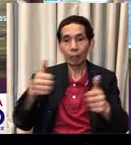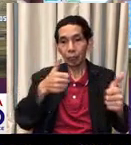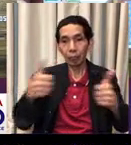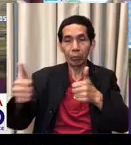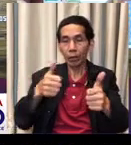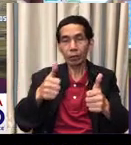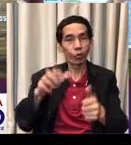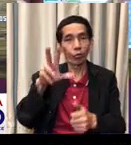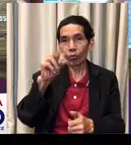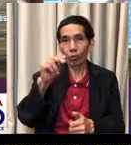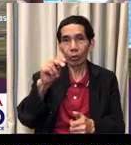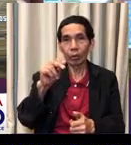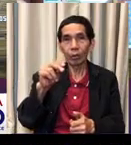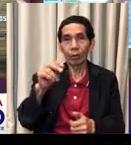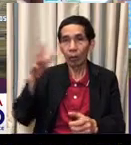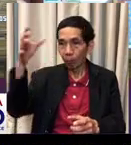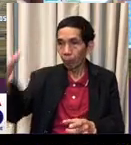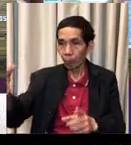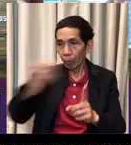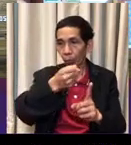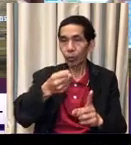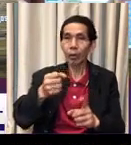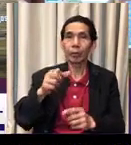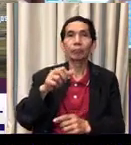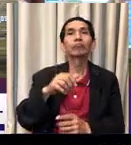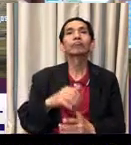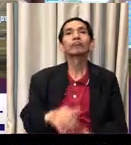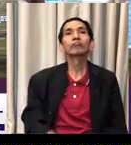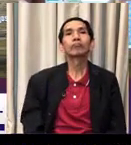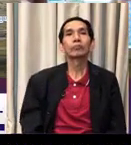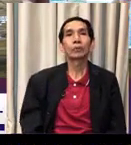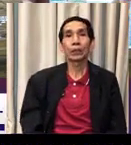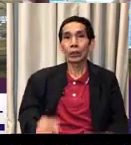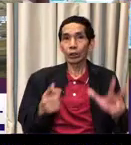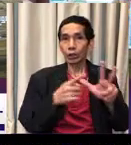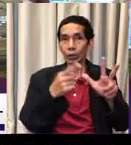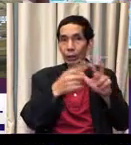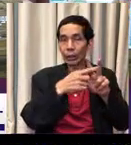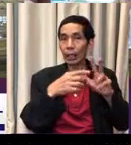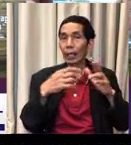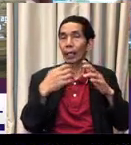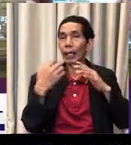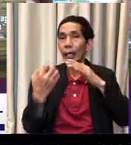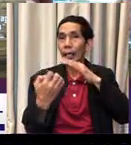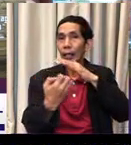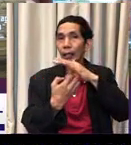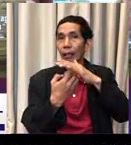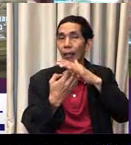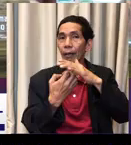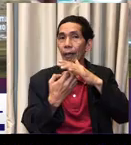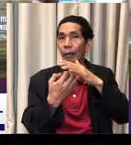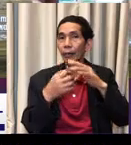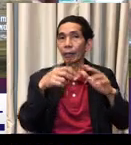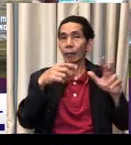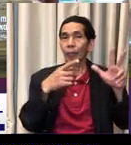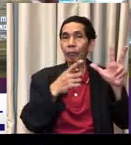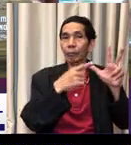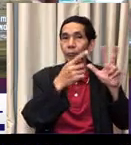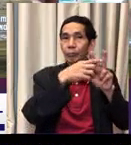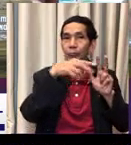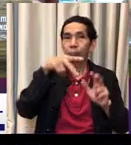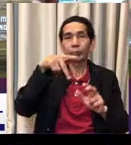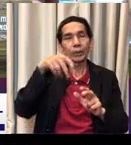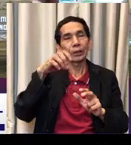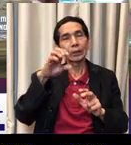yun. O, baka ma-PD-16 auto kami. O, ito po. Tatlo lang po ang elemento ng PD-16 auto.